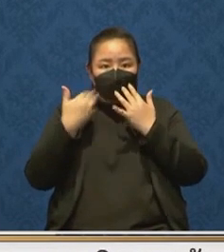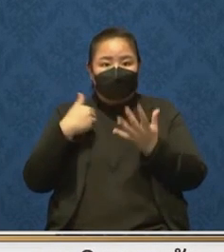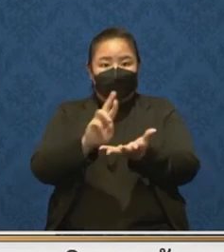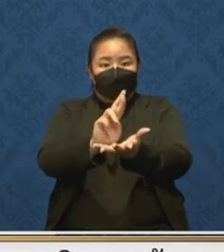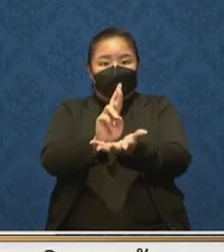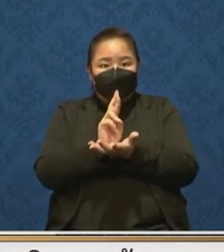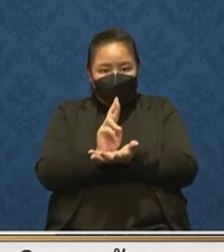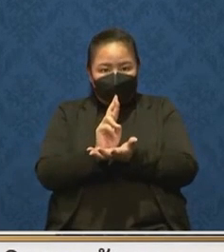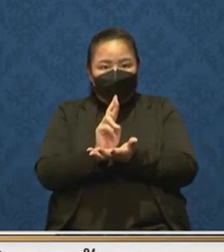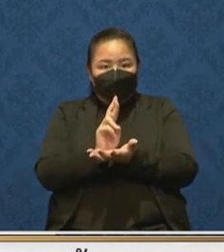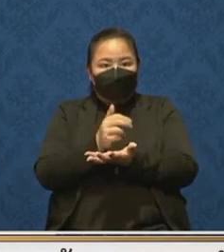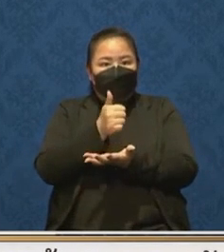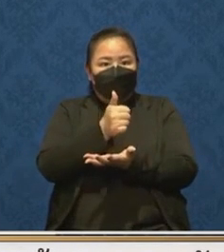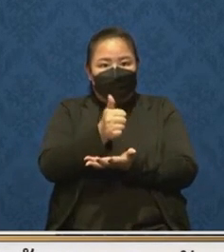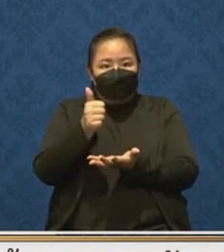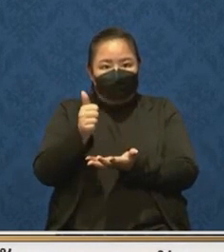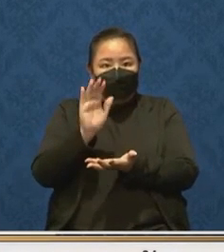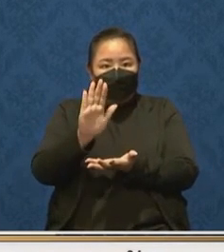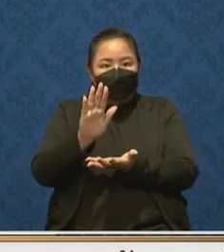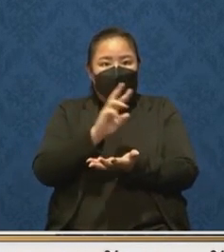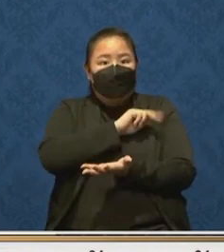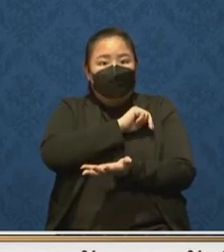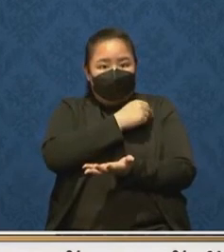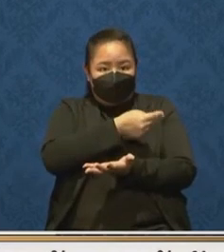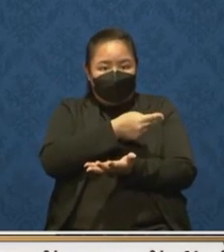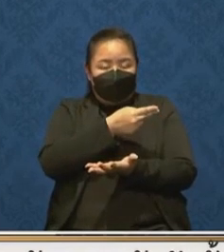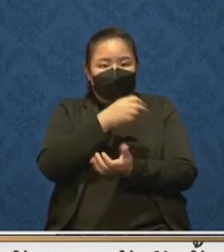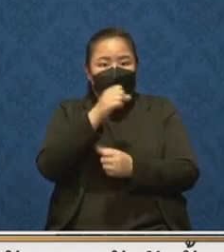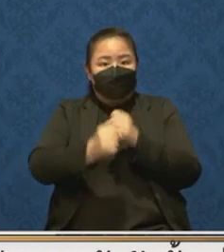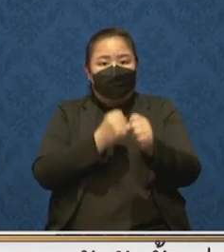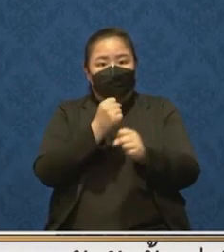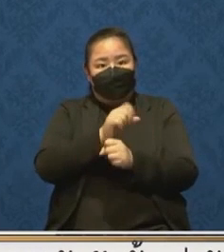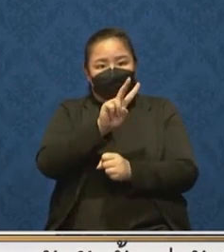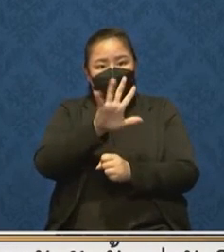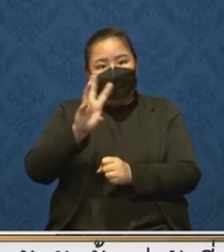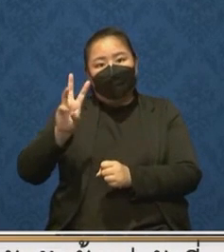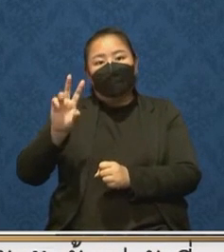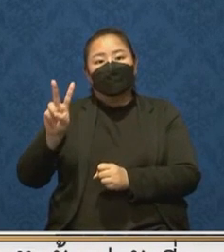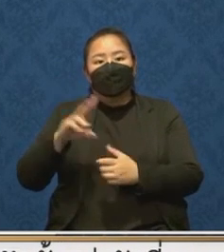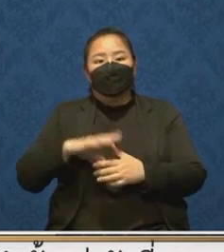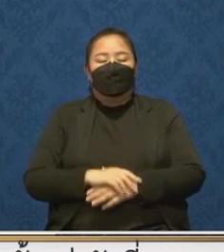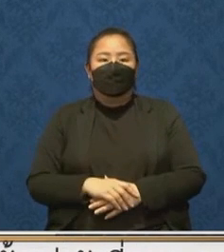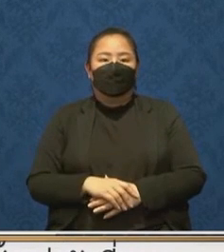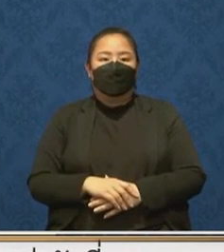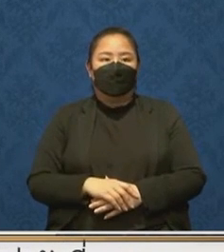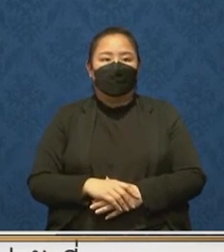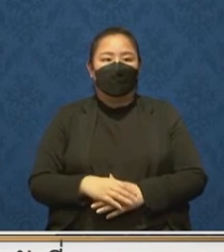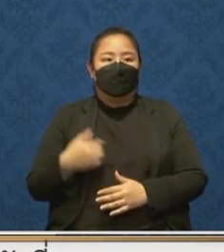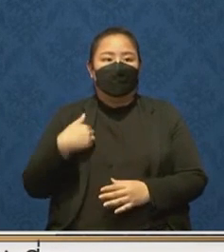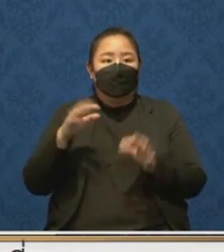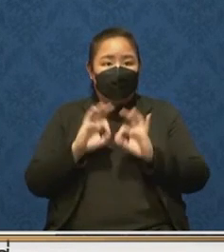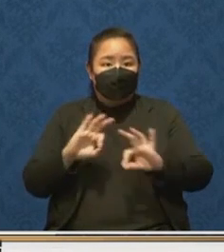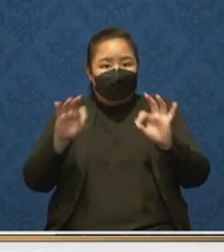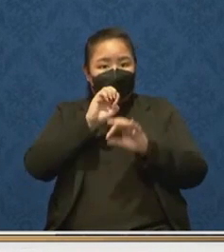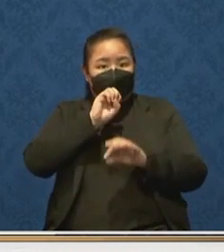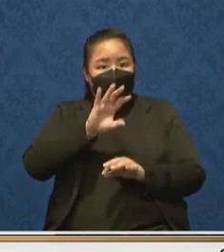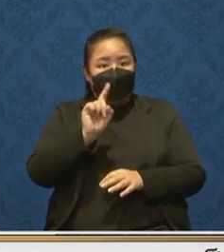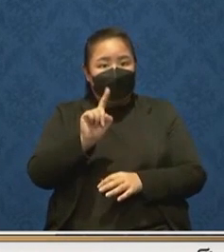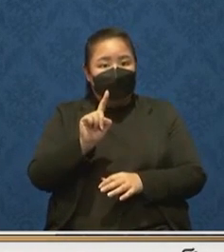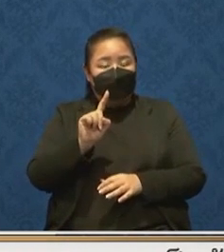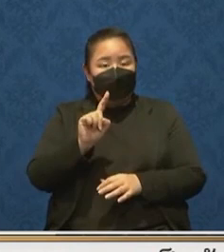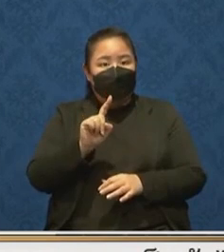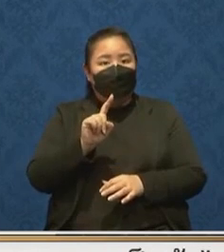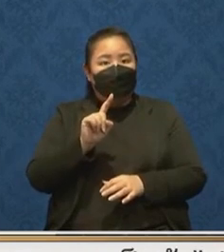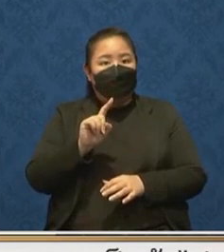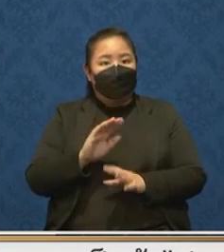ในแทยดีดินของแพททษภาเมื่อปี 62 ครับท่านย้ำว่าควร